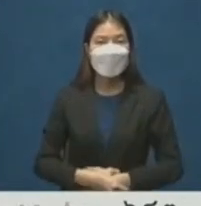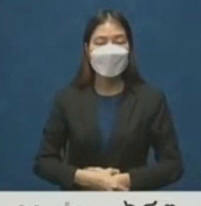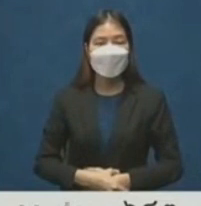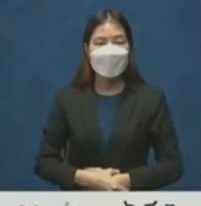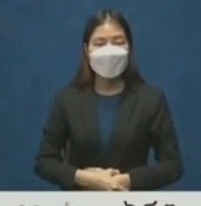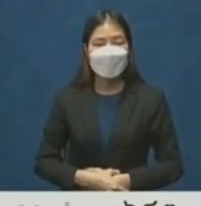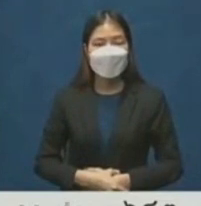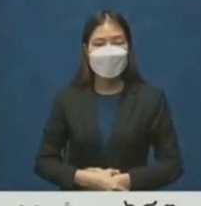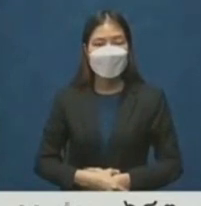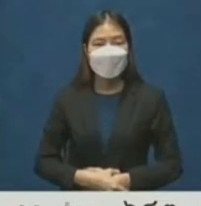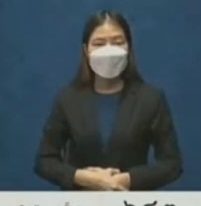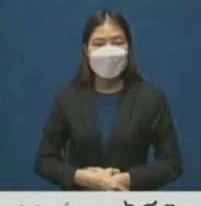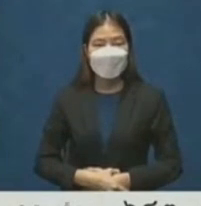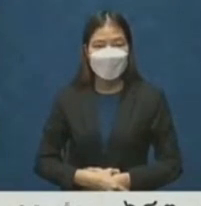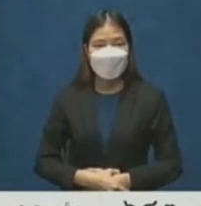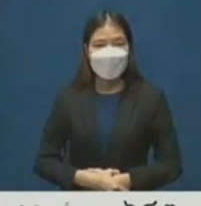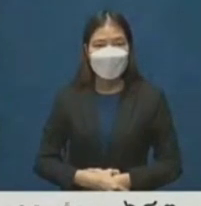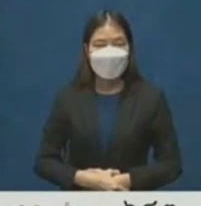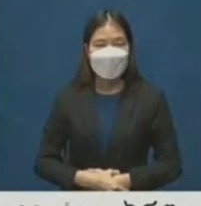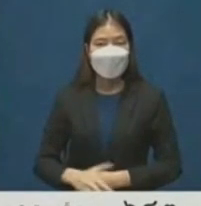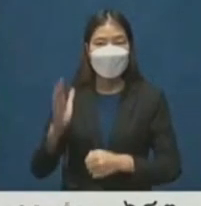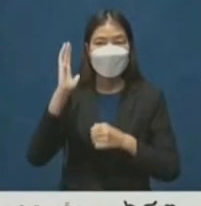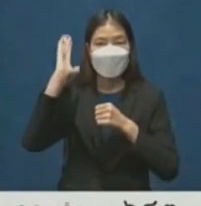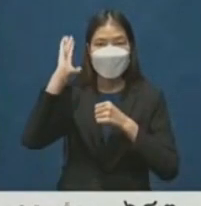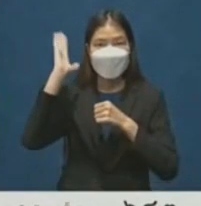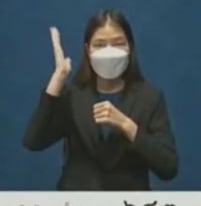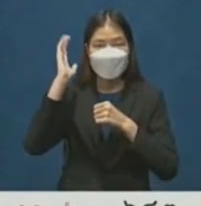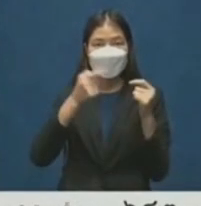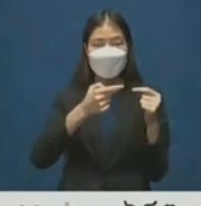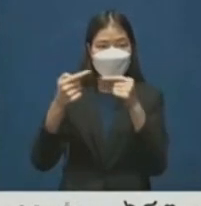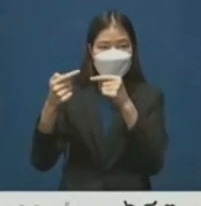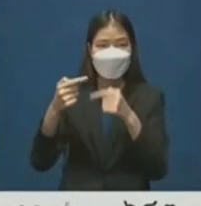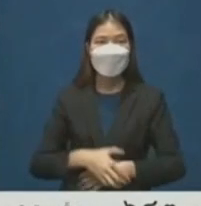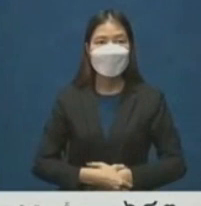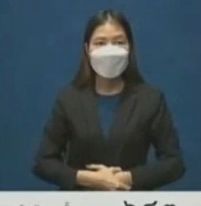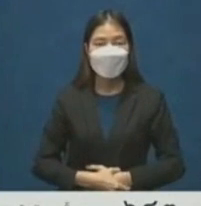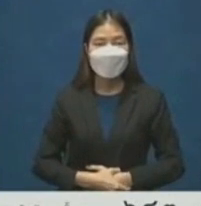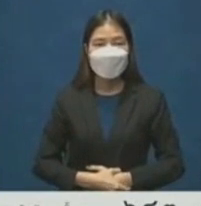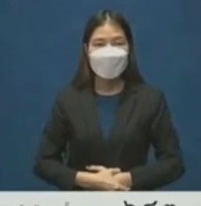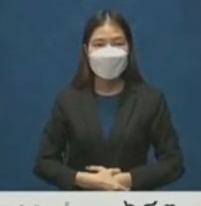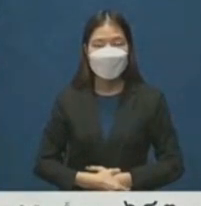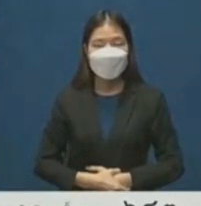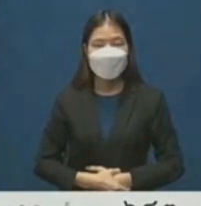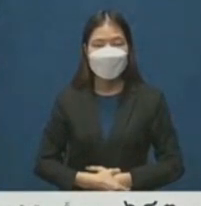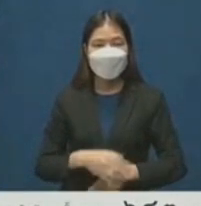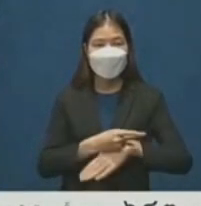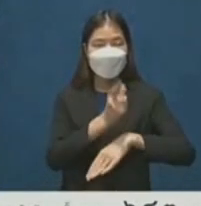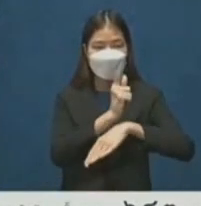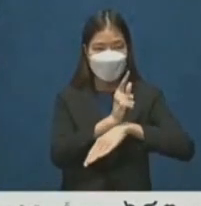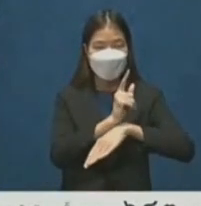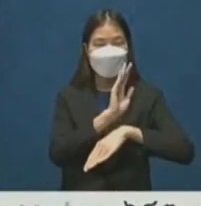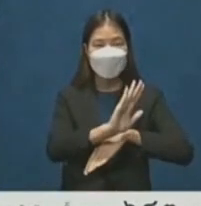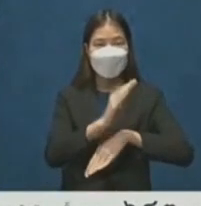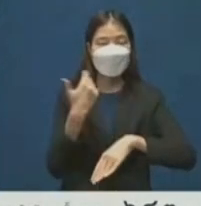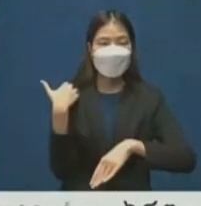พลเอกเลิศรัตน์รัตนวานิชแล้วก็เป็นคุณไตรรงค์สิทธิธรรมครับเชิญ ครับครับกราบเรียนท่านประธานรัฐส